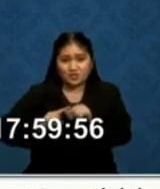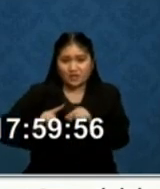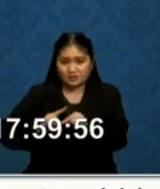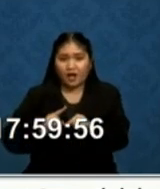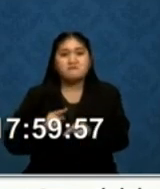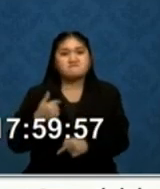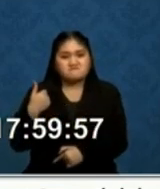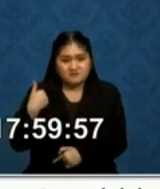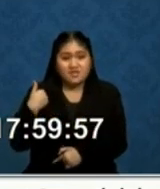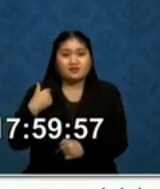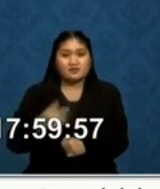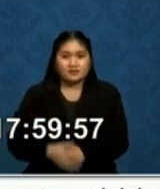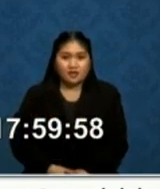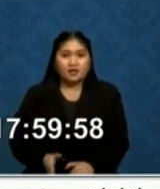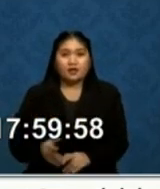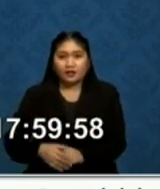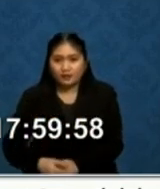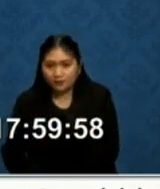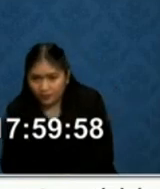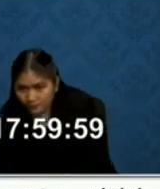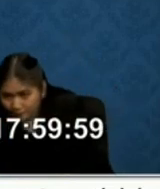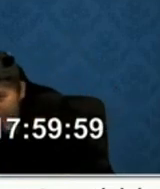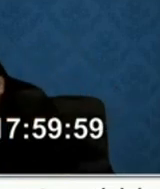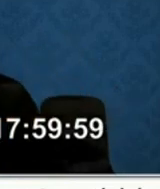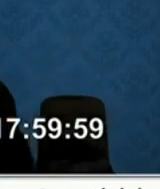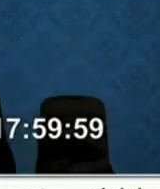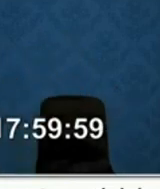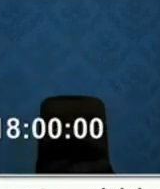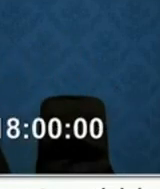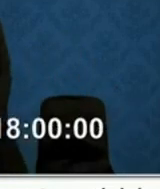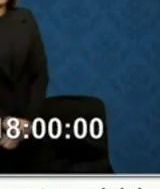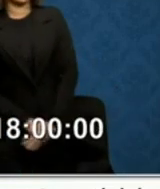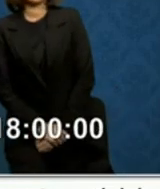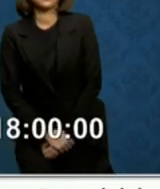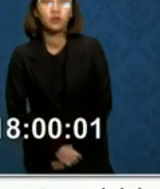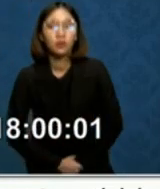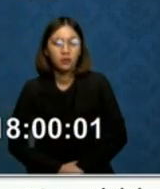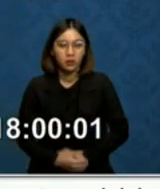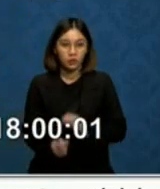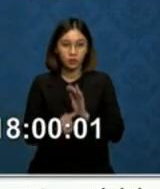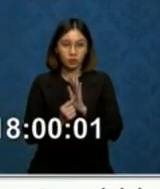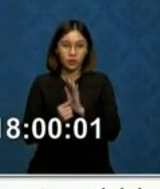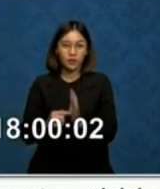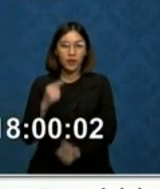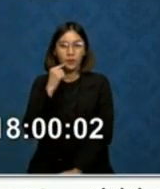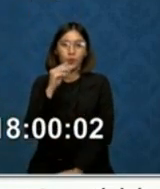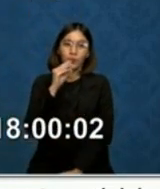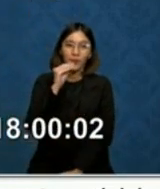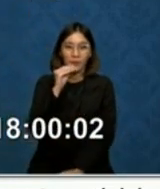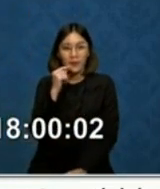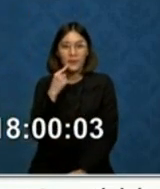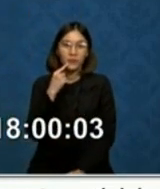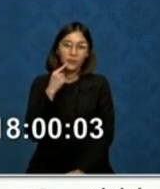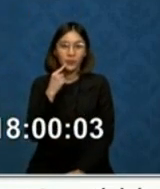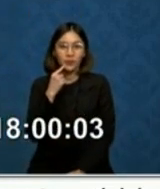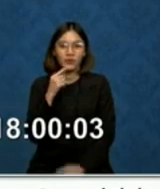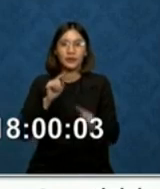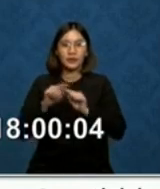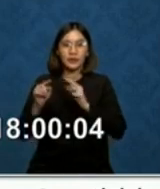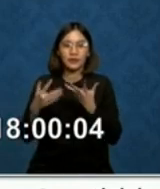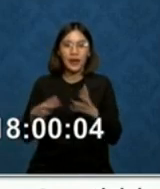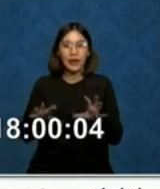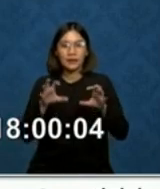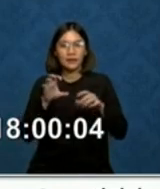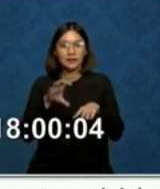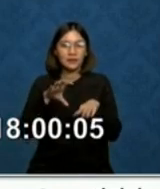คุกคามทางเพศนะคะแล้ว2ก็คือ non verbal นะคะ non verbal เช่นการกระทำนะคะการผิวปากนะคะหรือว่าการจับ